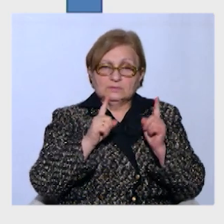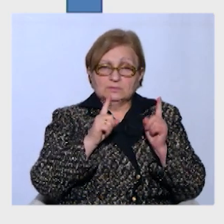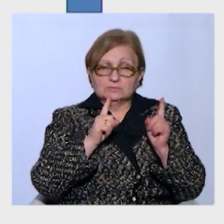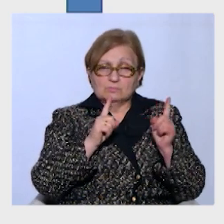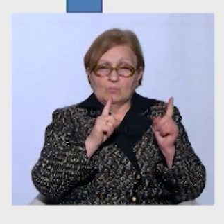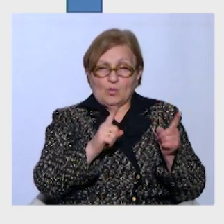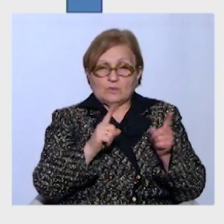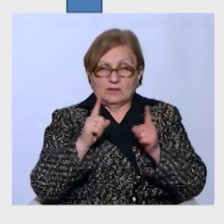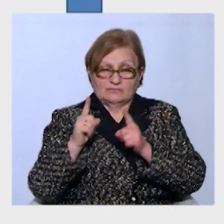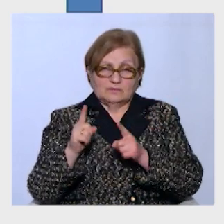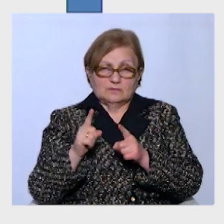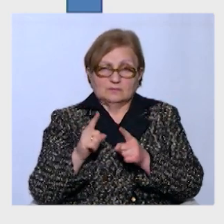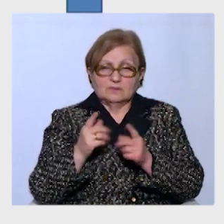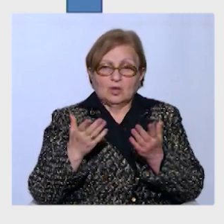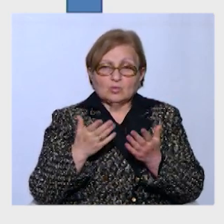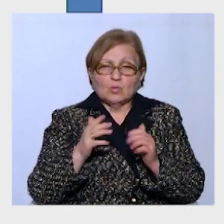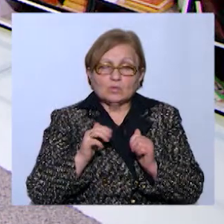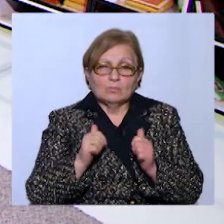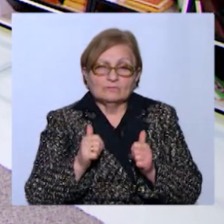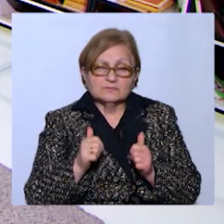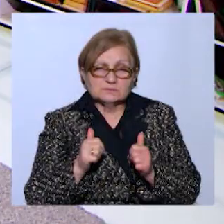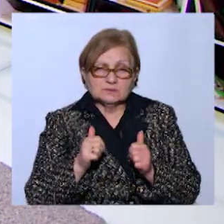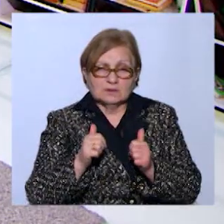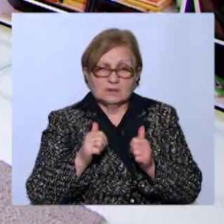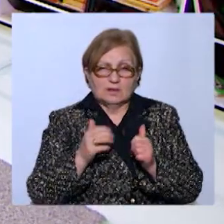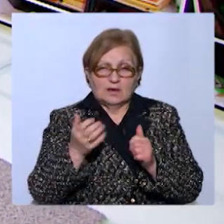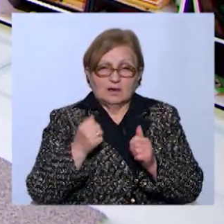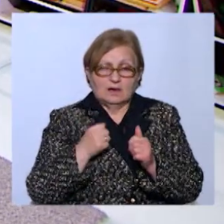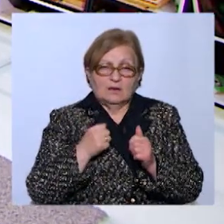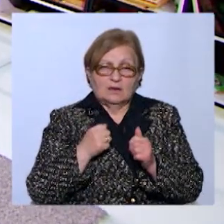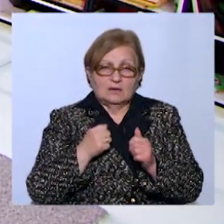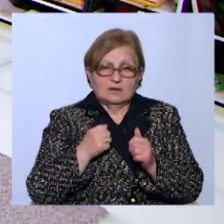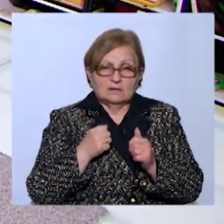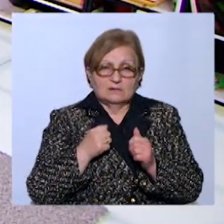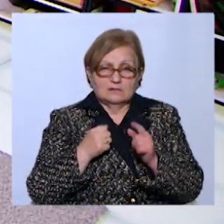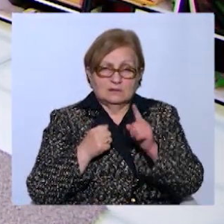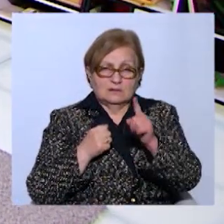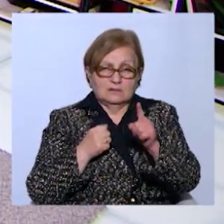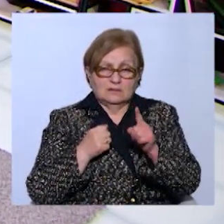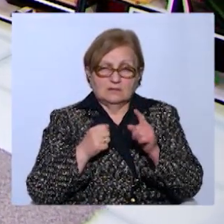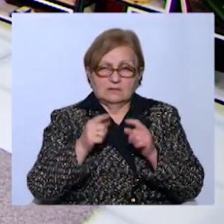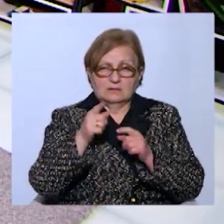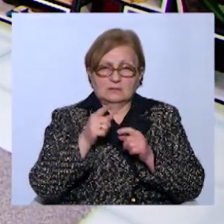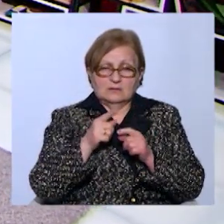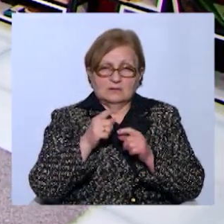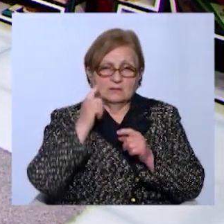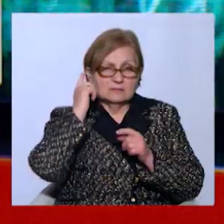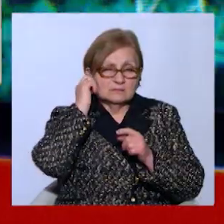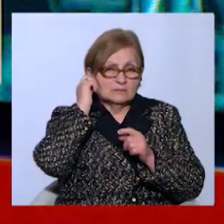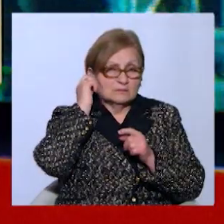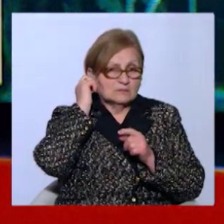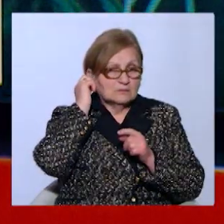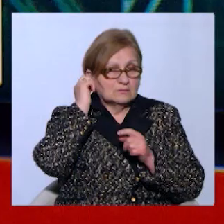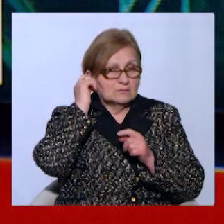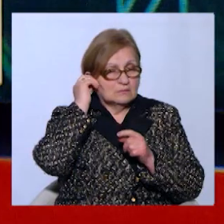რომ დავყოთ ამ თანაფარდობას როგორ უნდა მოვიქცეთ ანუ ავიღოთ ანუ აღნიშნულ თანაფარდობას ჯერ გავჩერდები და ვიტყვი